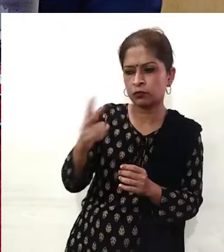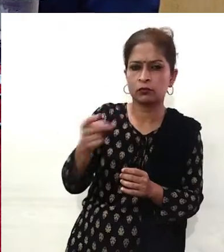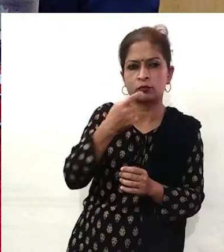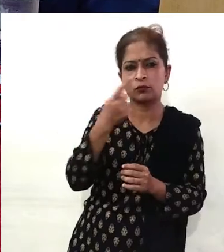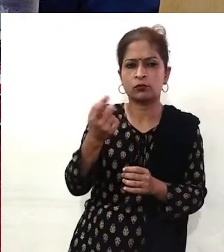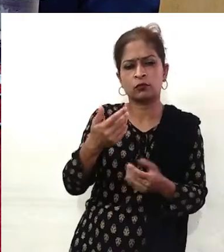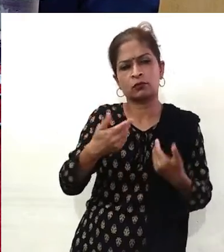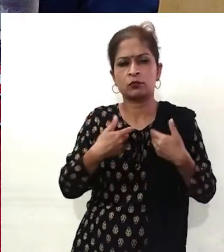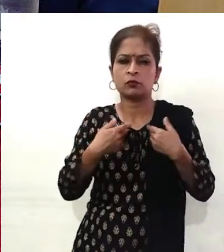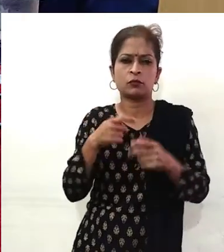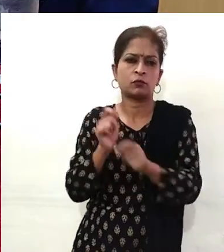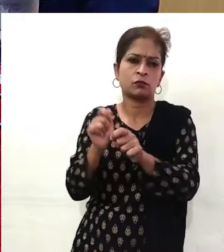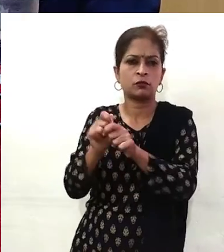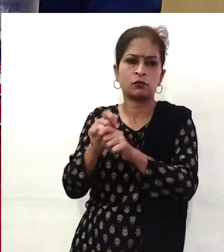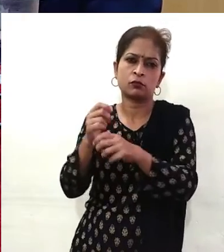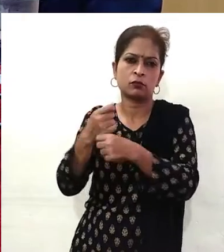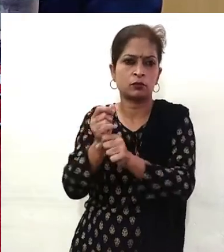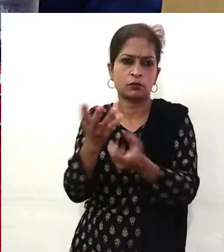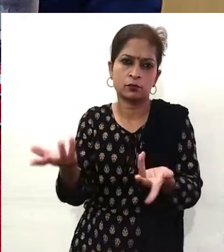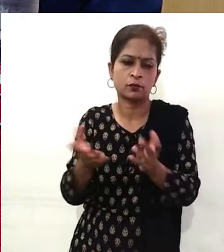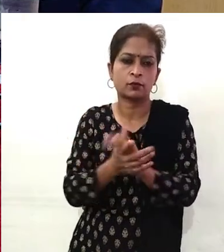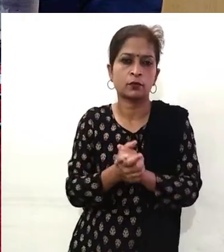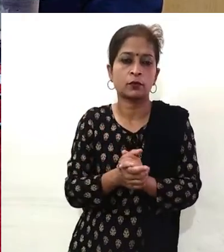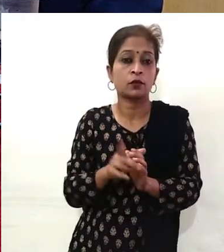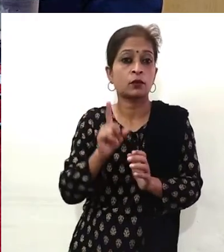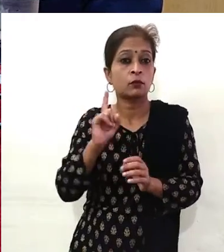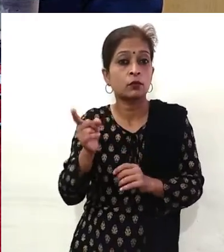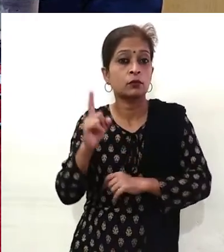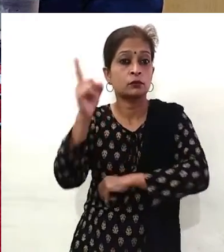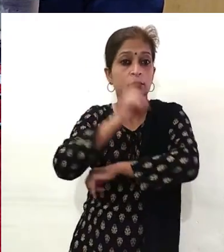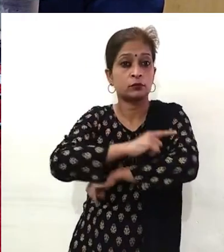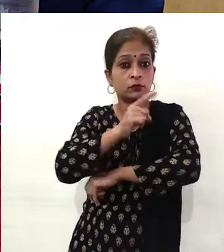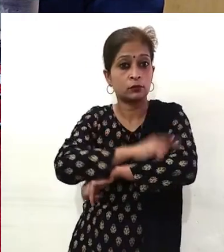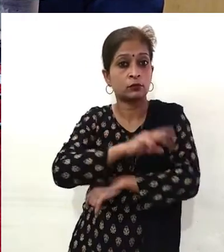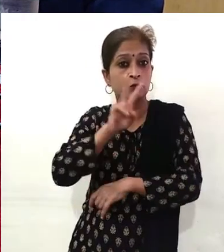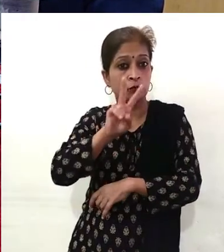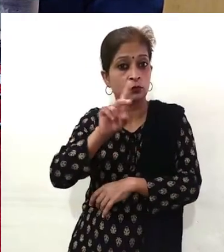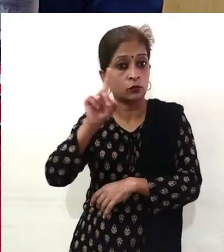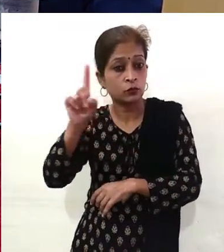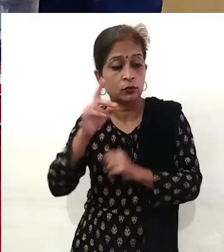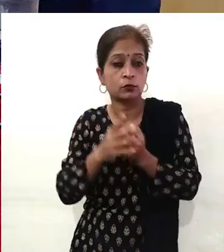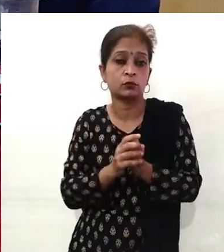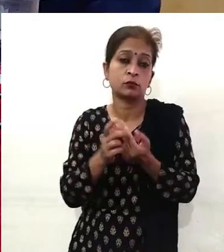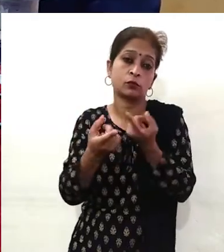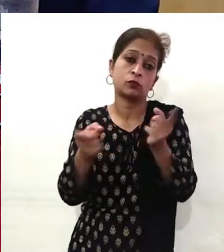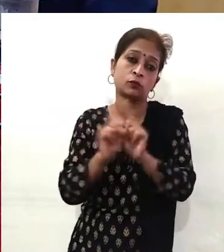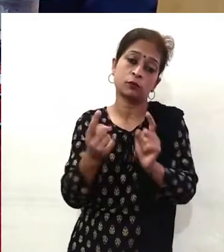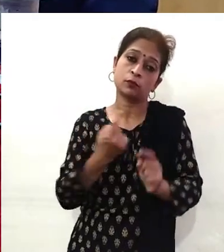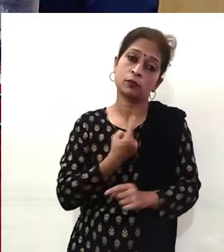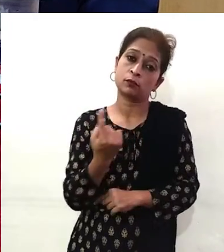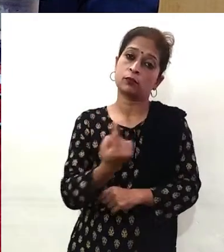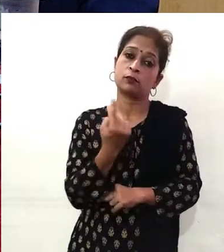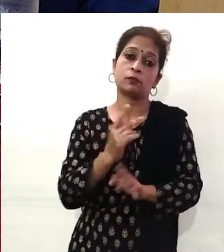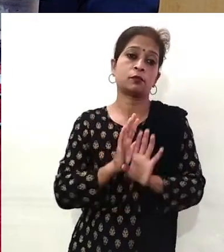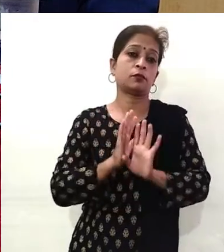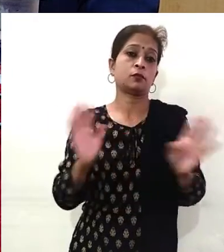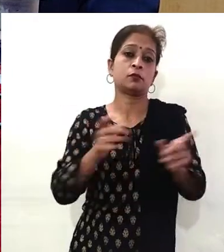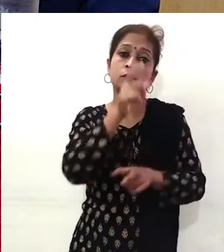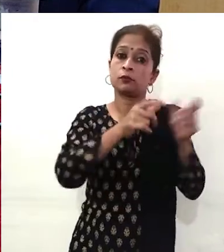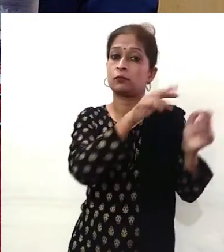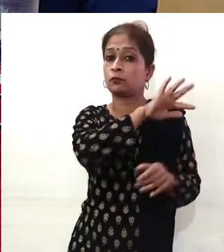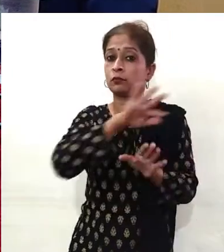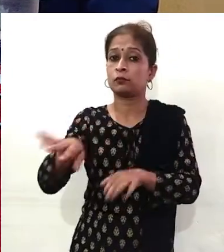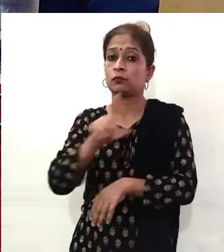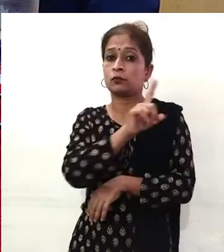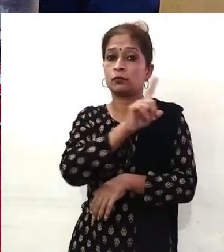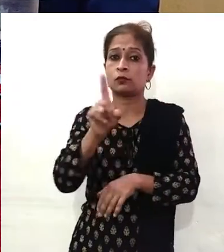दूंगा, लेकिन मुझे 21 दिन का एकांत चाहिए,